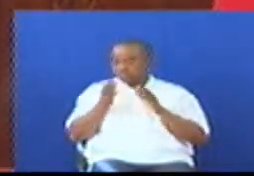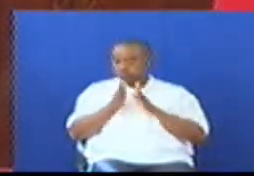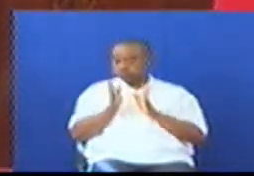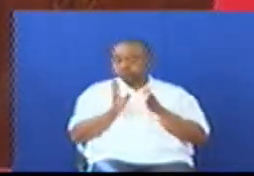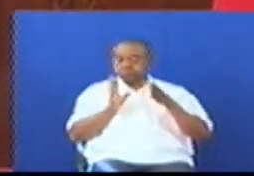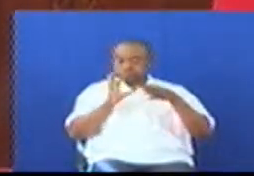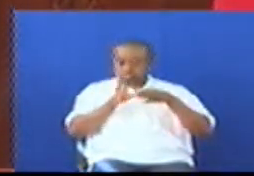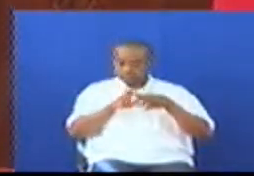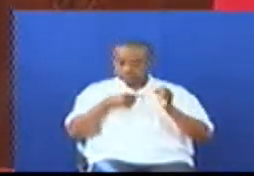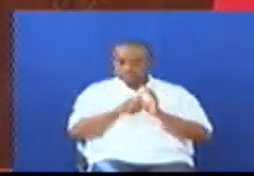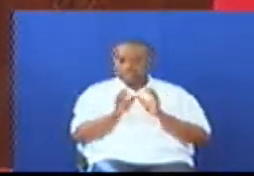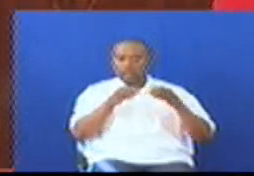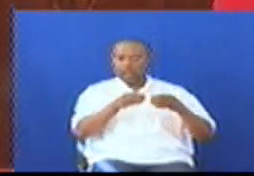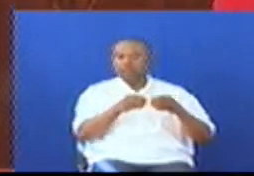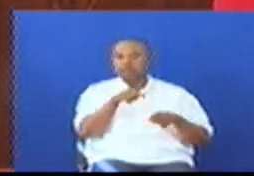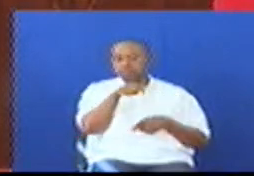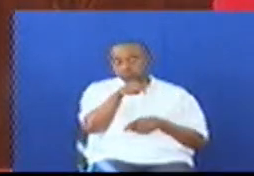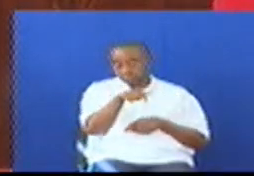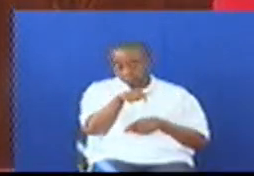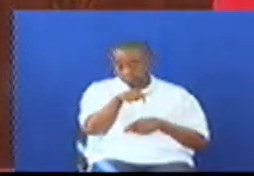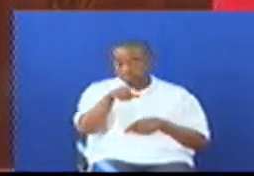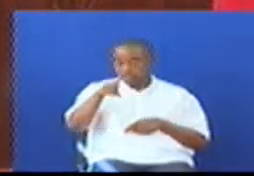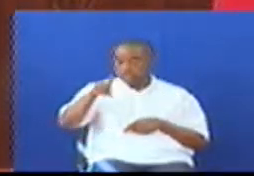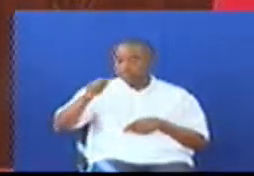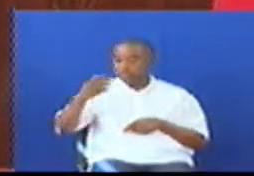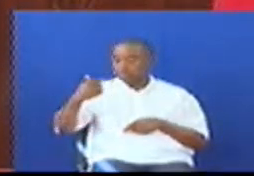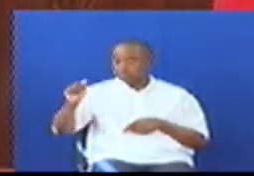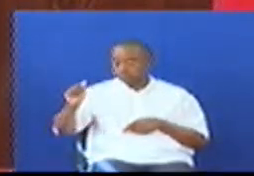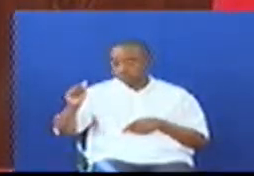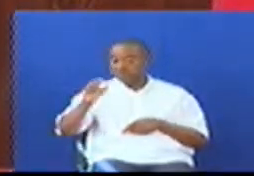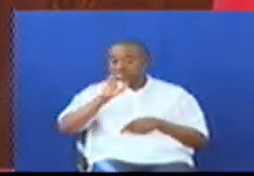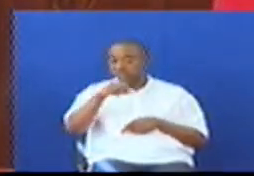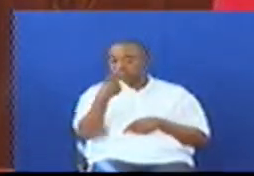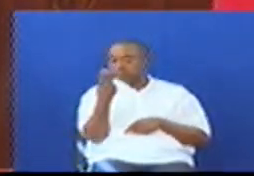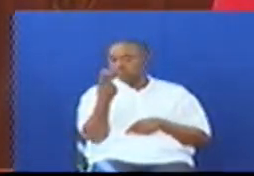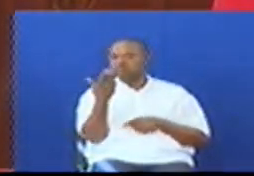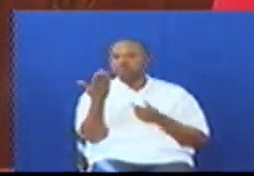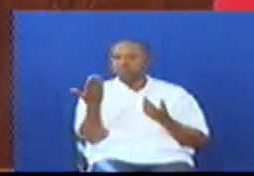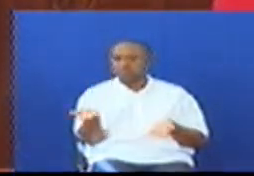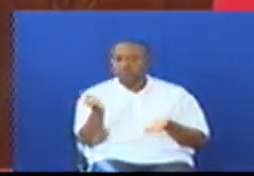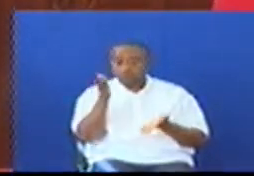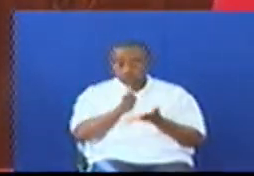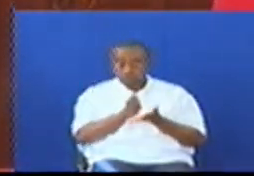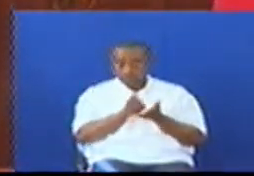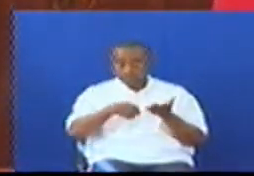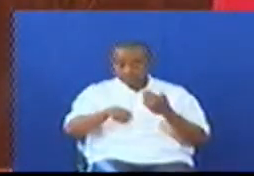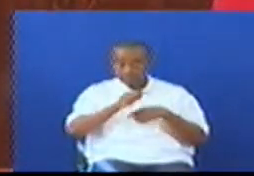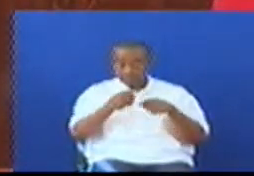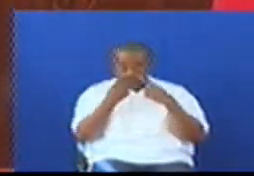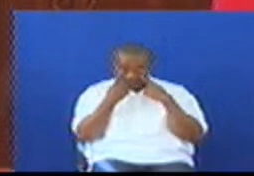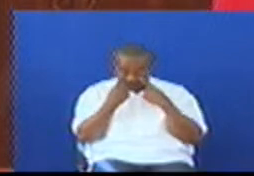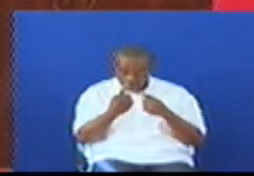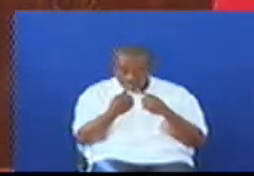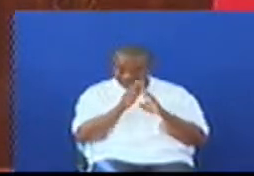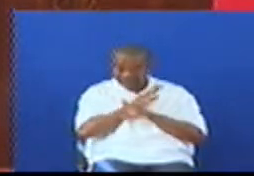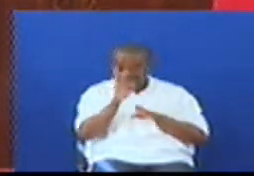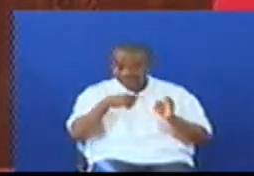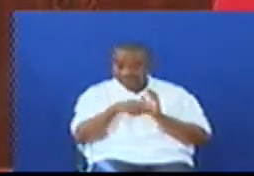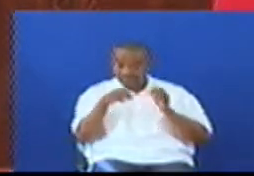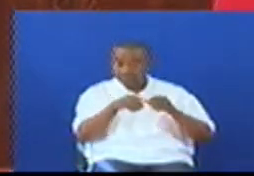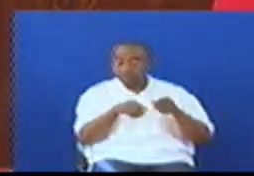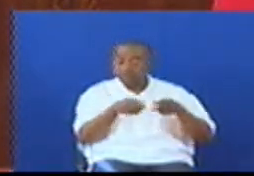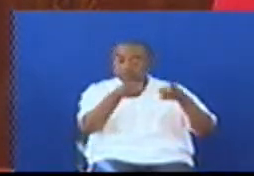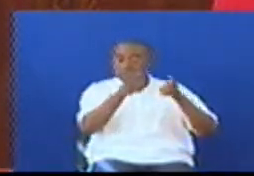kwa kipindi cha miaka miwili, na niliweza kushuhudia namna ambavyo